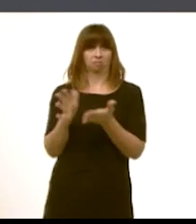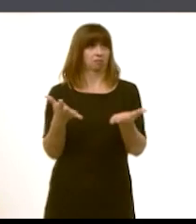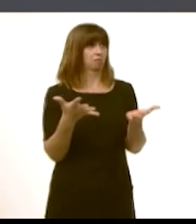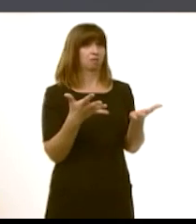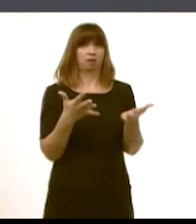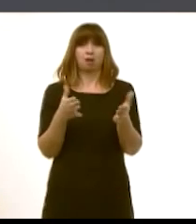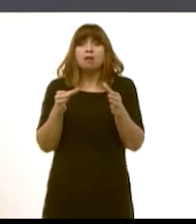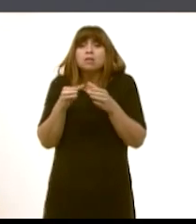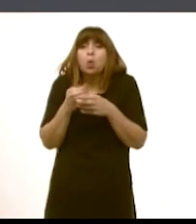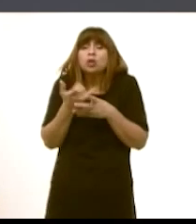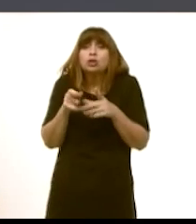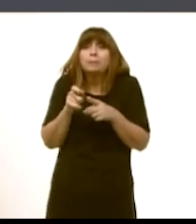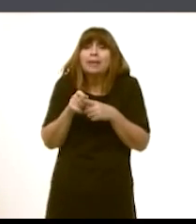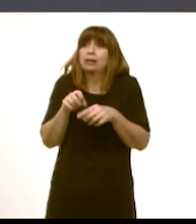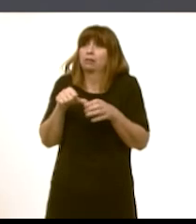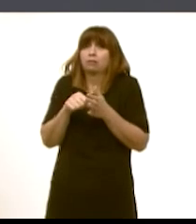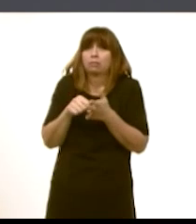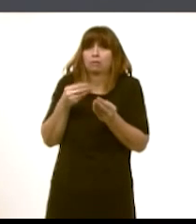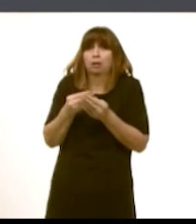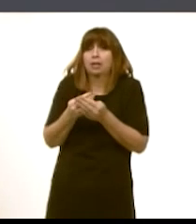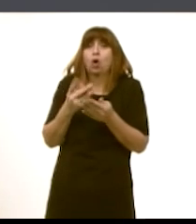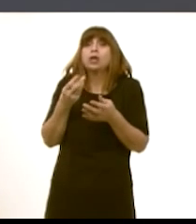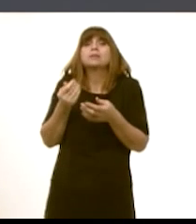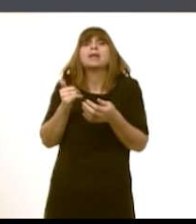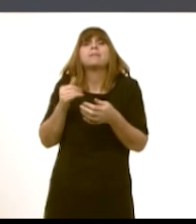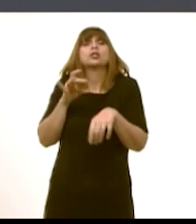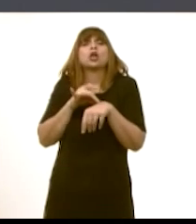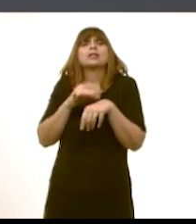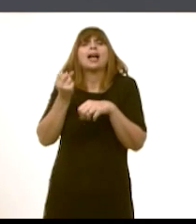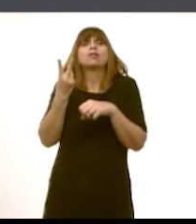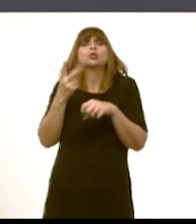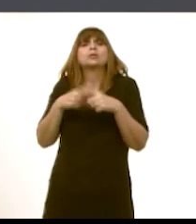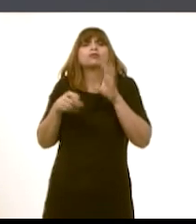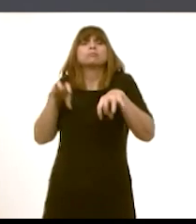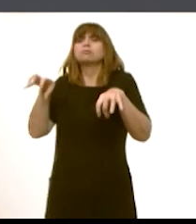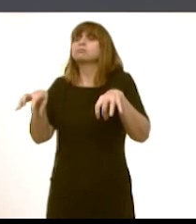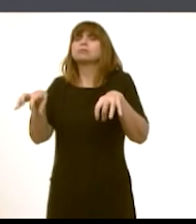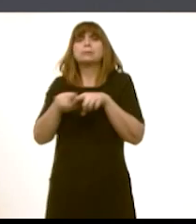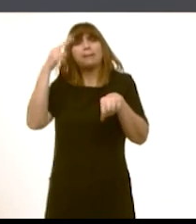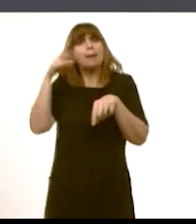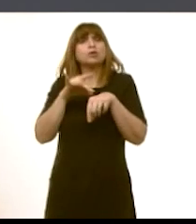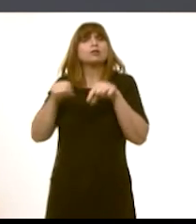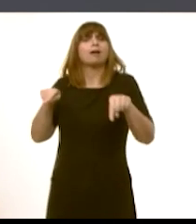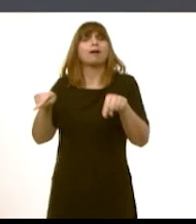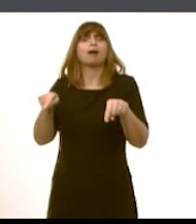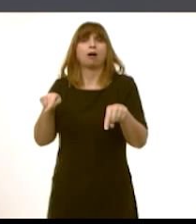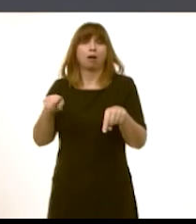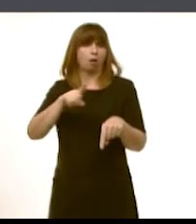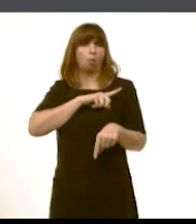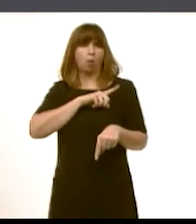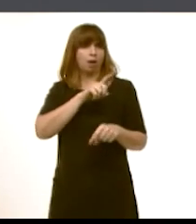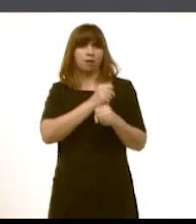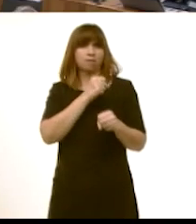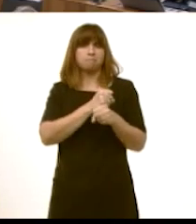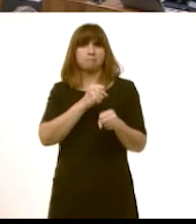safle, beth sy'n gyffredin iawn mewn practices gwledig. Pam bod y Llywodraeth lafur hon mor benderfynol i danseilio gwasanaethau meddygol mewn